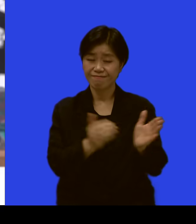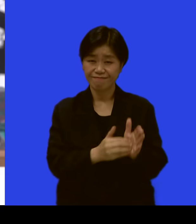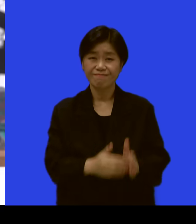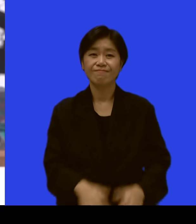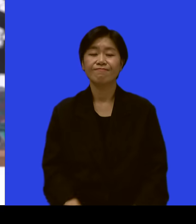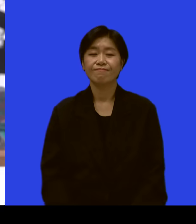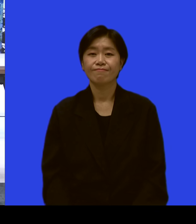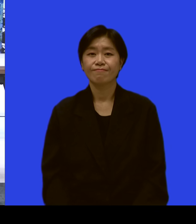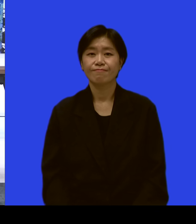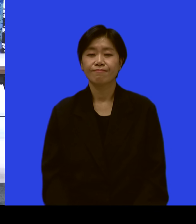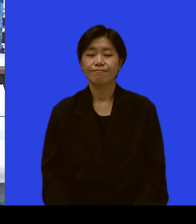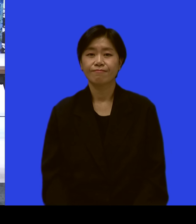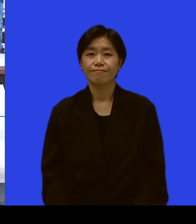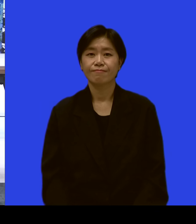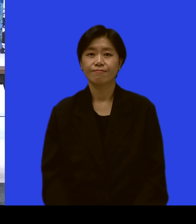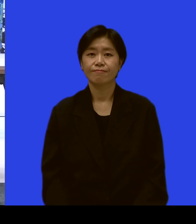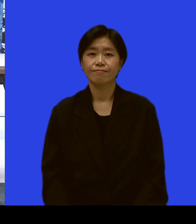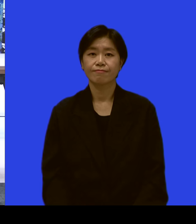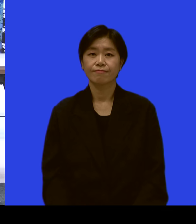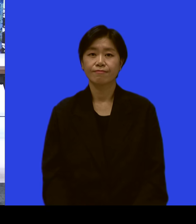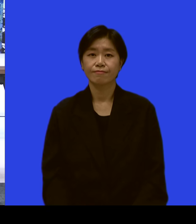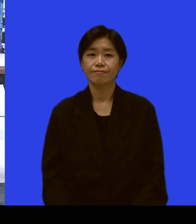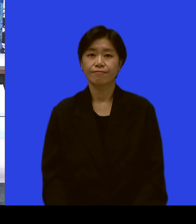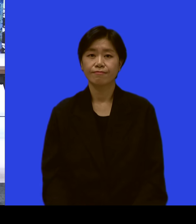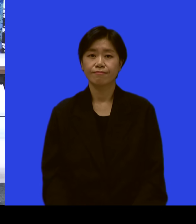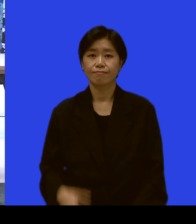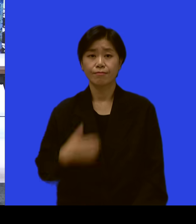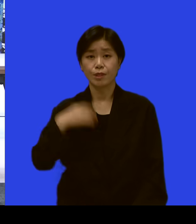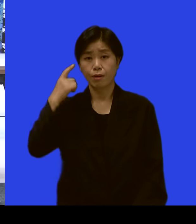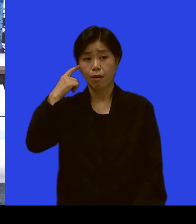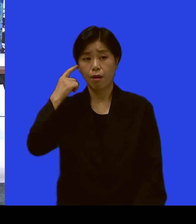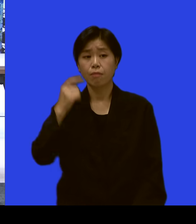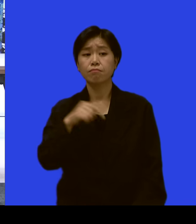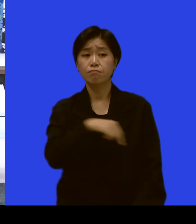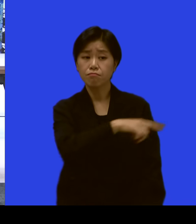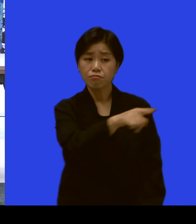거죠. 네, 그만큼. 그러니까 그게 하나님이 하시는 일이라고 생각해요.